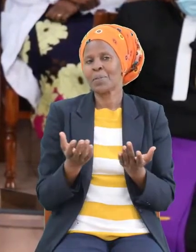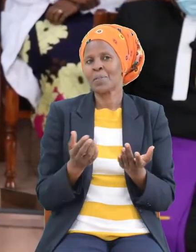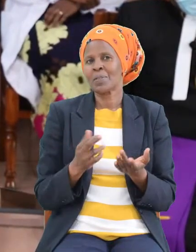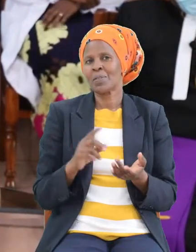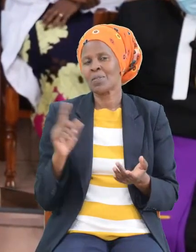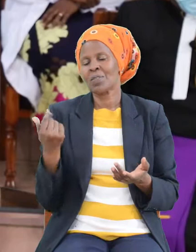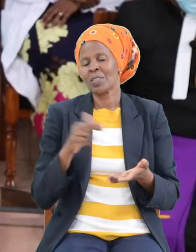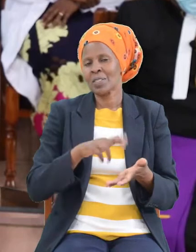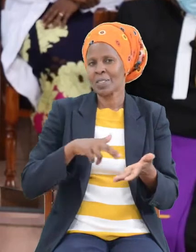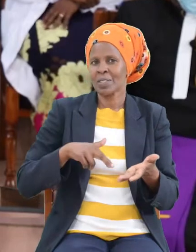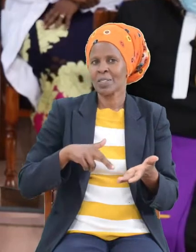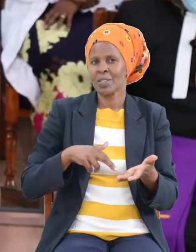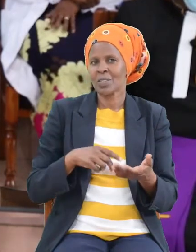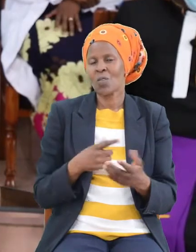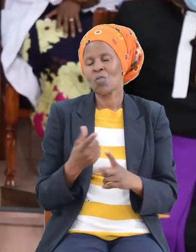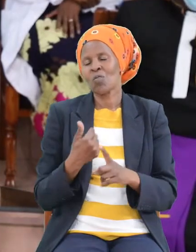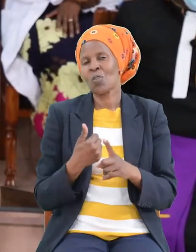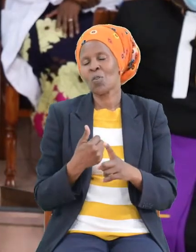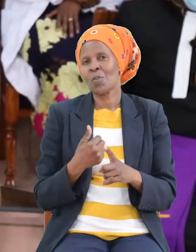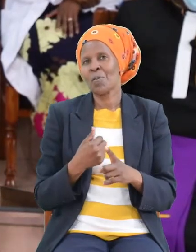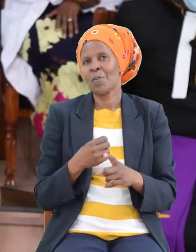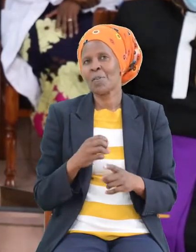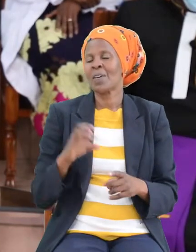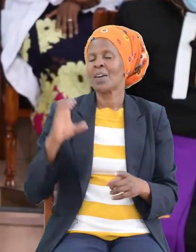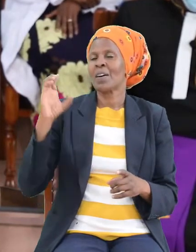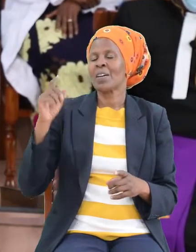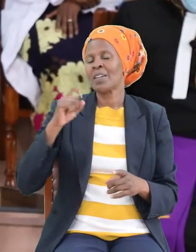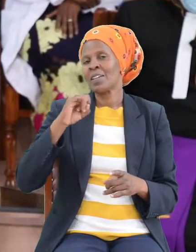la kwanza latoka kutoka kitabu cha Ezekieli